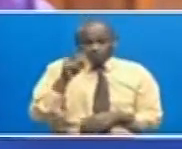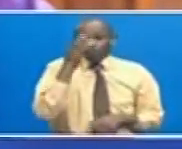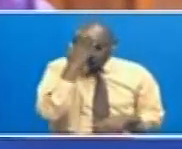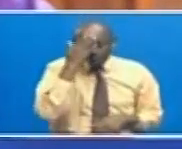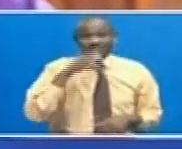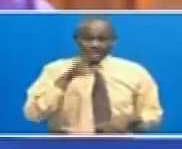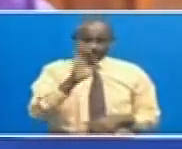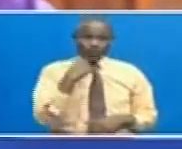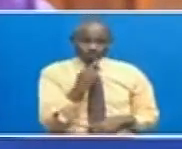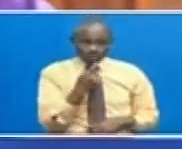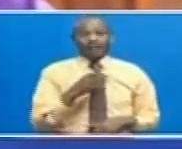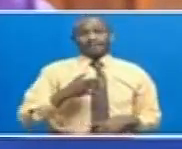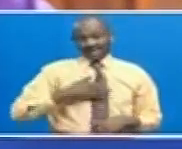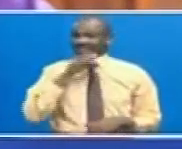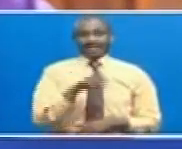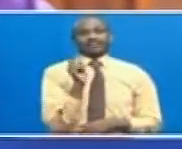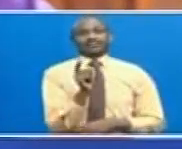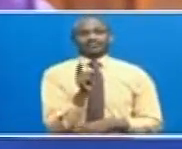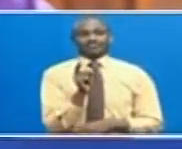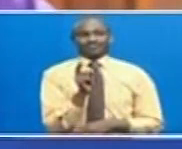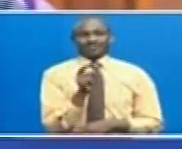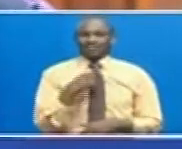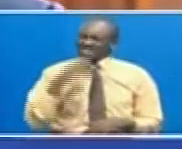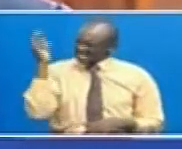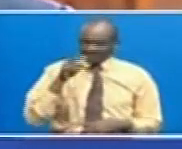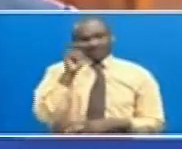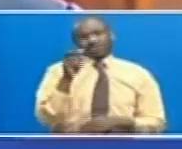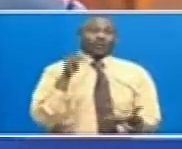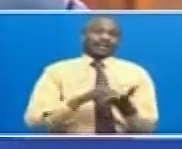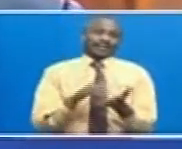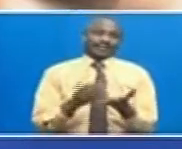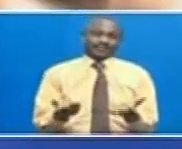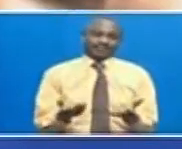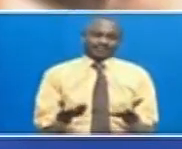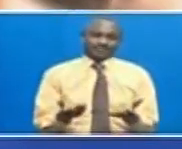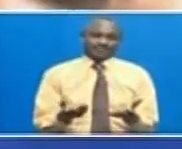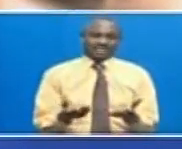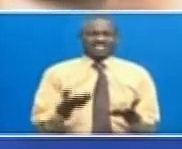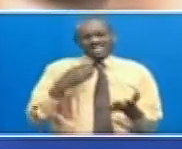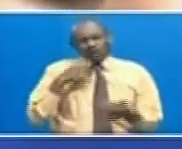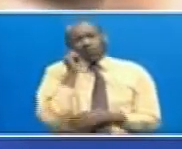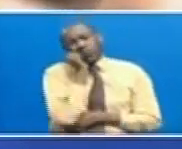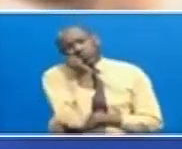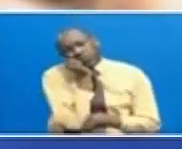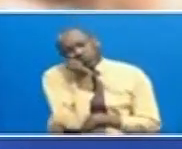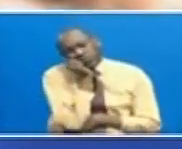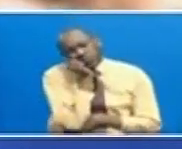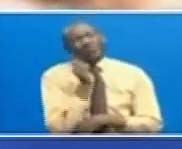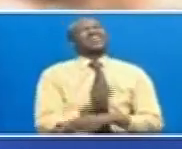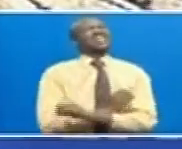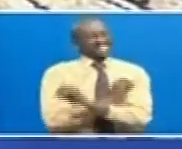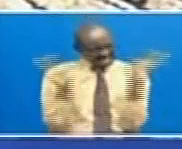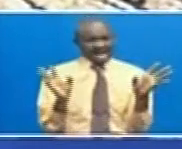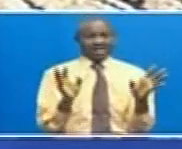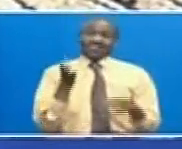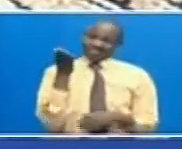said, "My son, I'll never see you again," and she broke down. Simanzi iliyokuwepo haikufichika licha ya